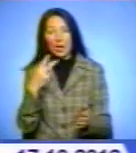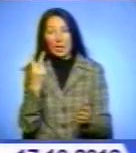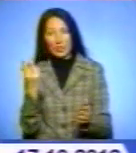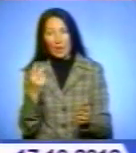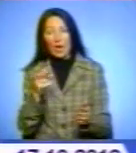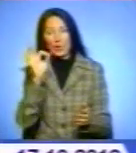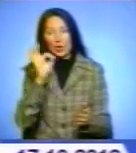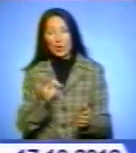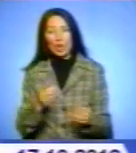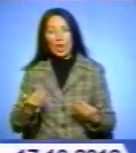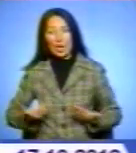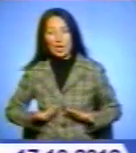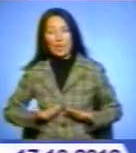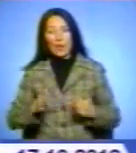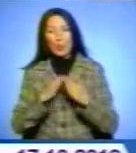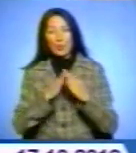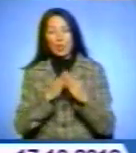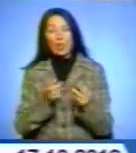52,2% житлових будинків підключені до тепла.